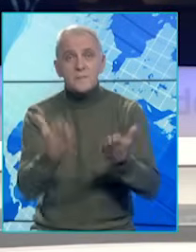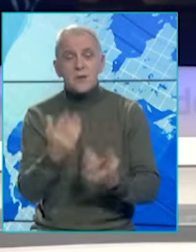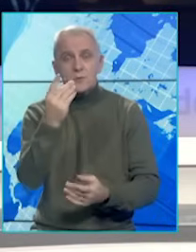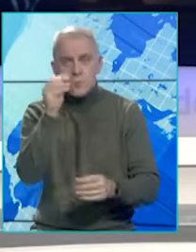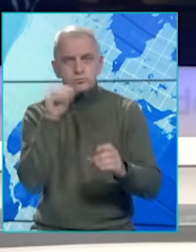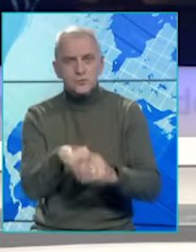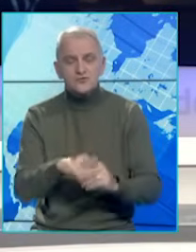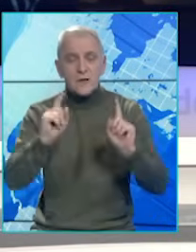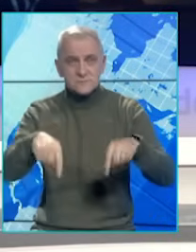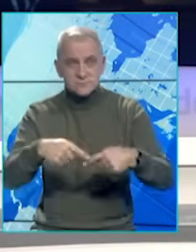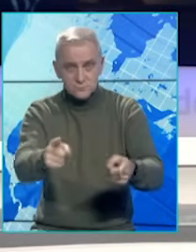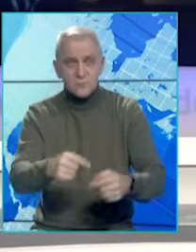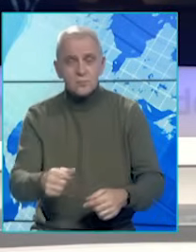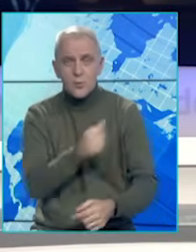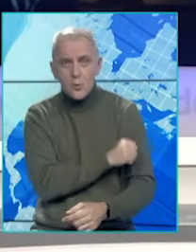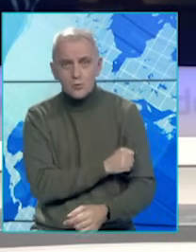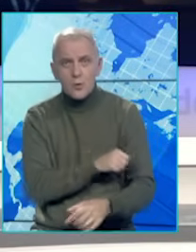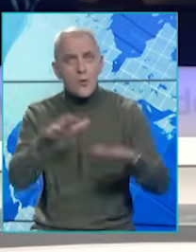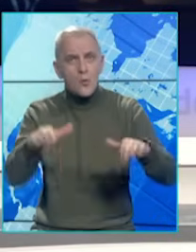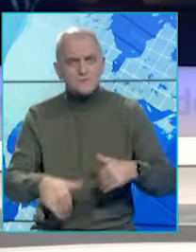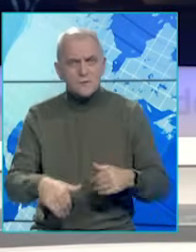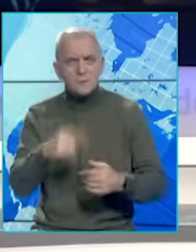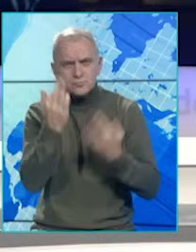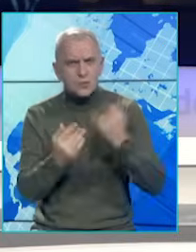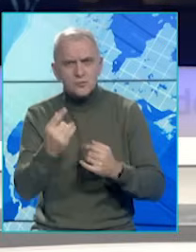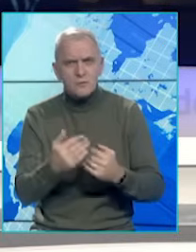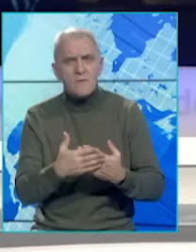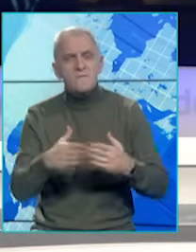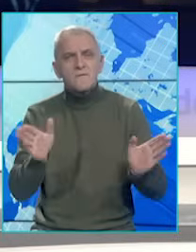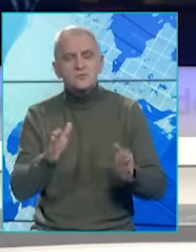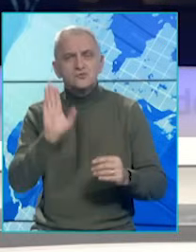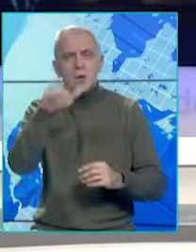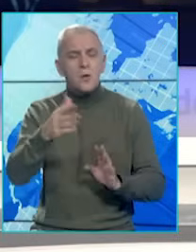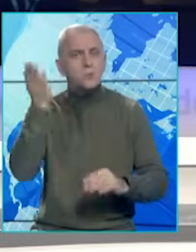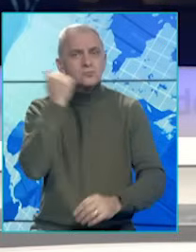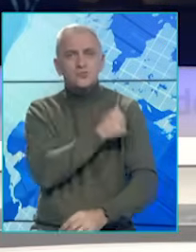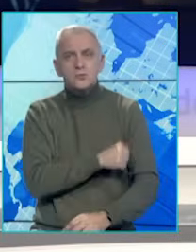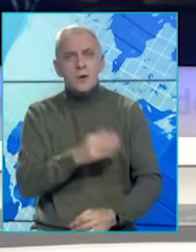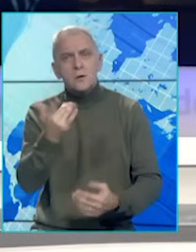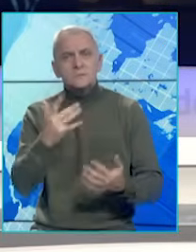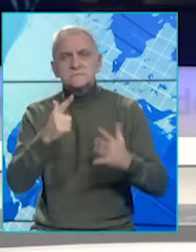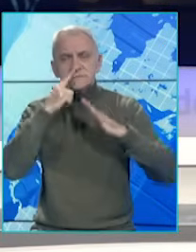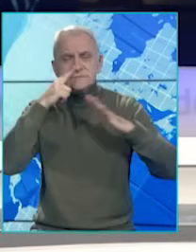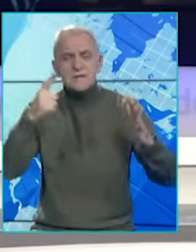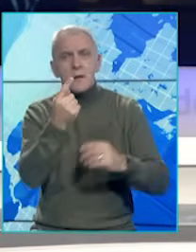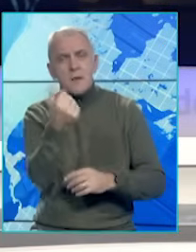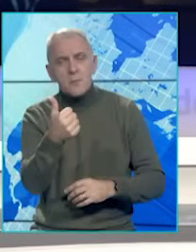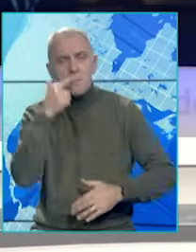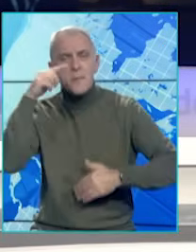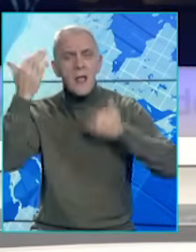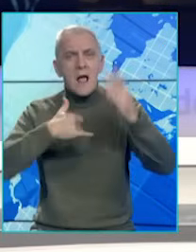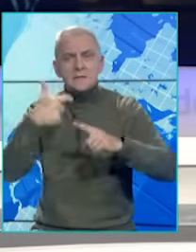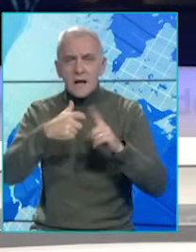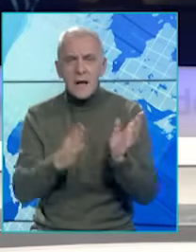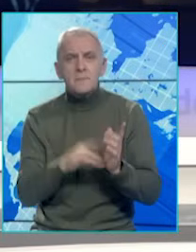usvojila prijedlog proračuna za tekuću godinu. Usvojeni proračun je veći u odnosu na prošlu godinu, a iznosi skoro 7,5 milijardi